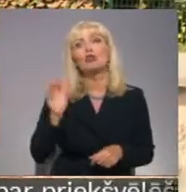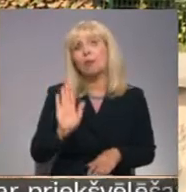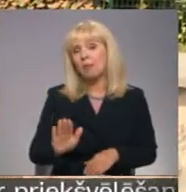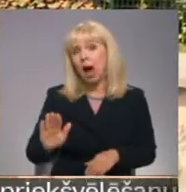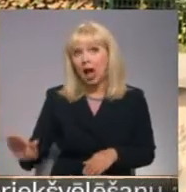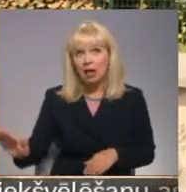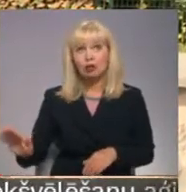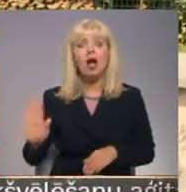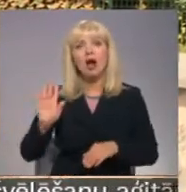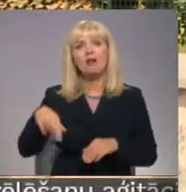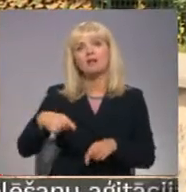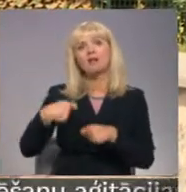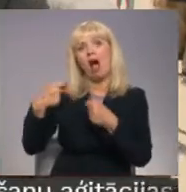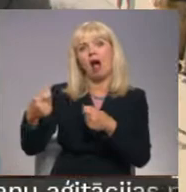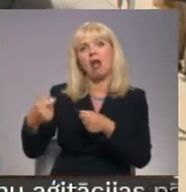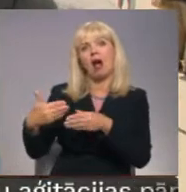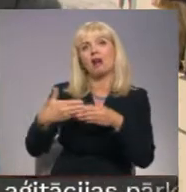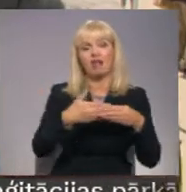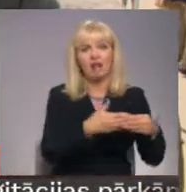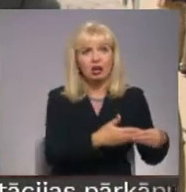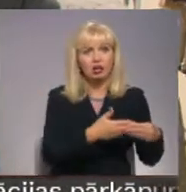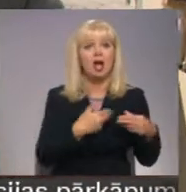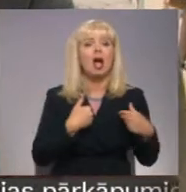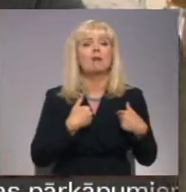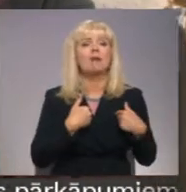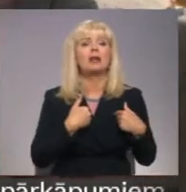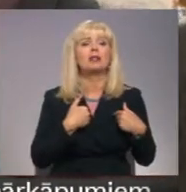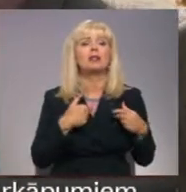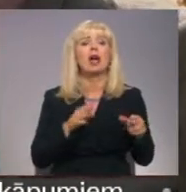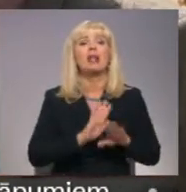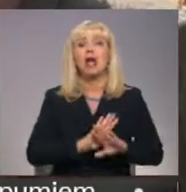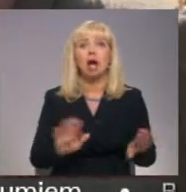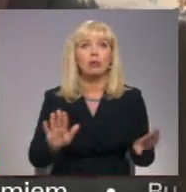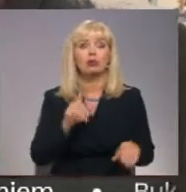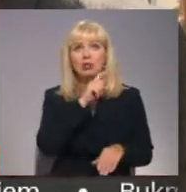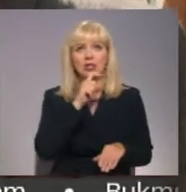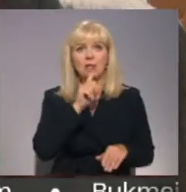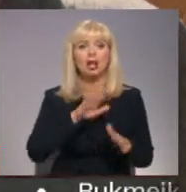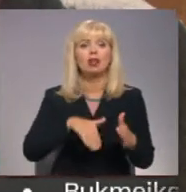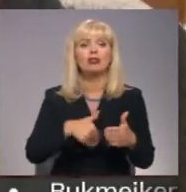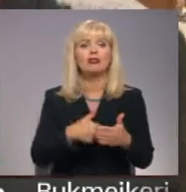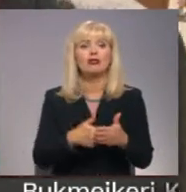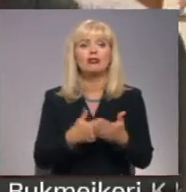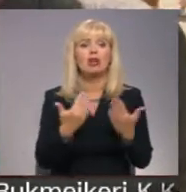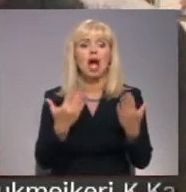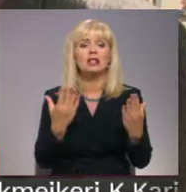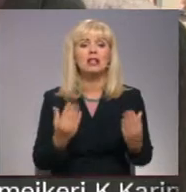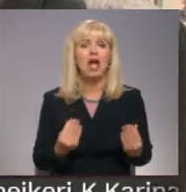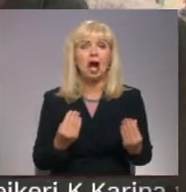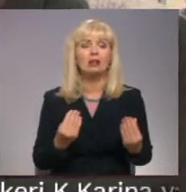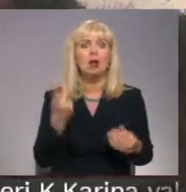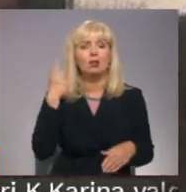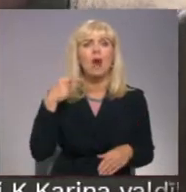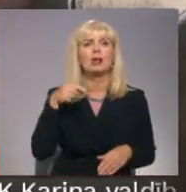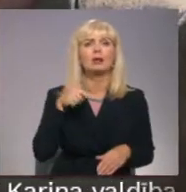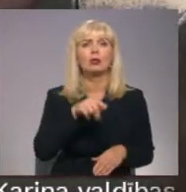kas varētu to tālāk nest. Man nevajadzēja Sibīriju, lai man būtu līdz šī dienai salā. No 45.